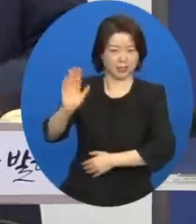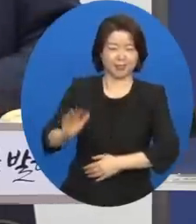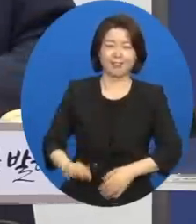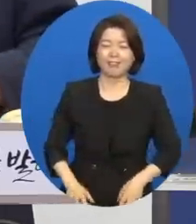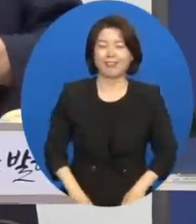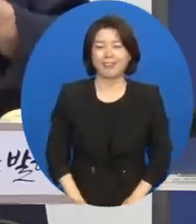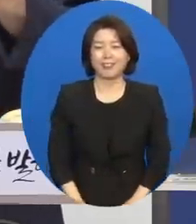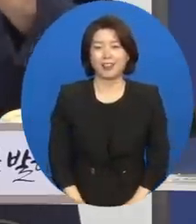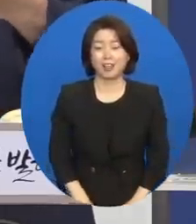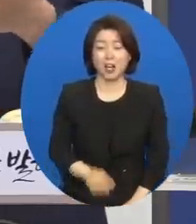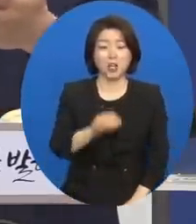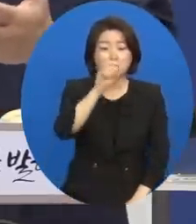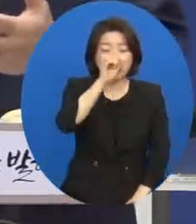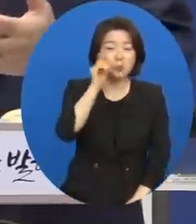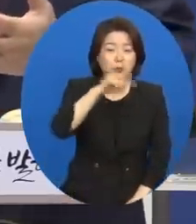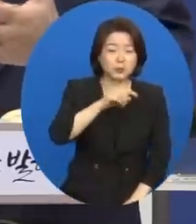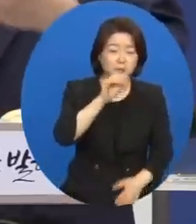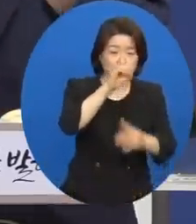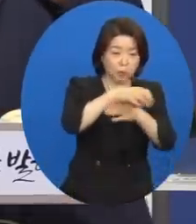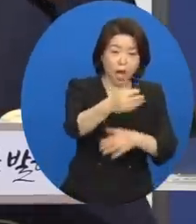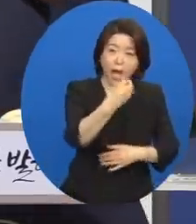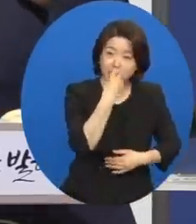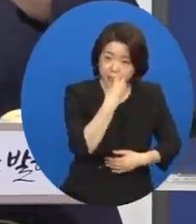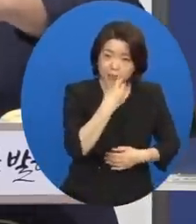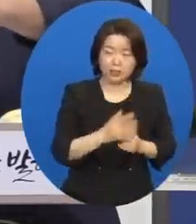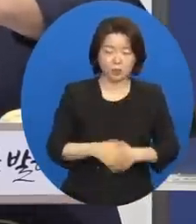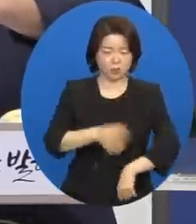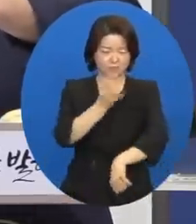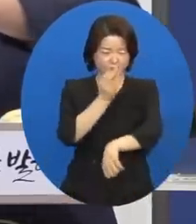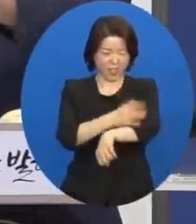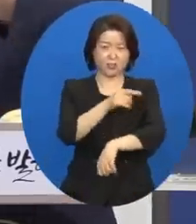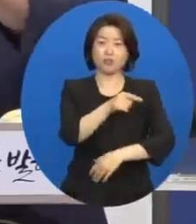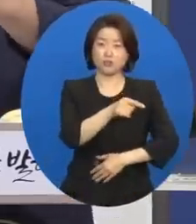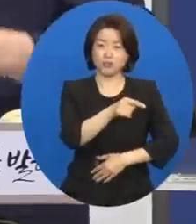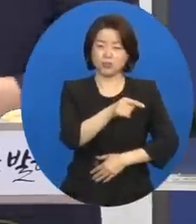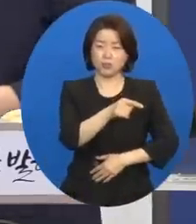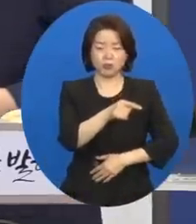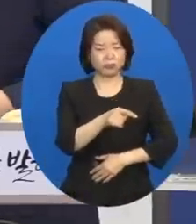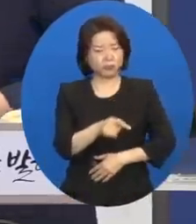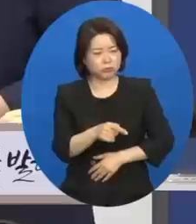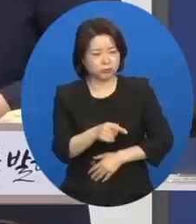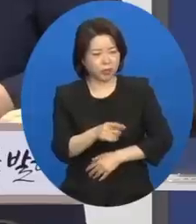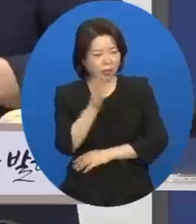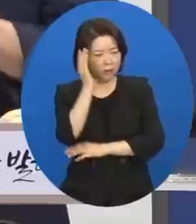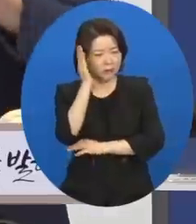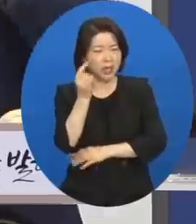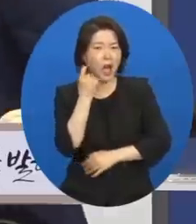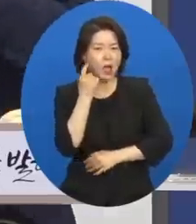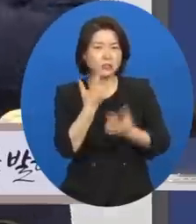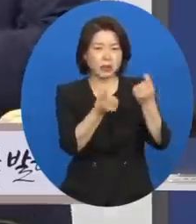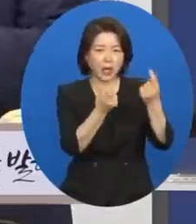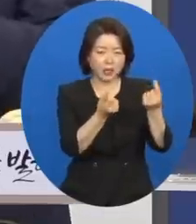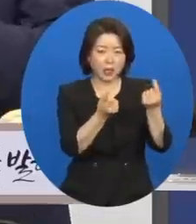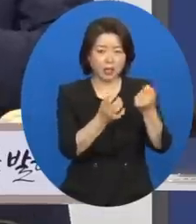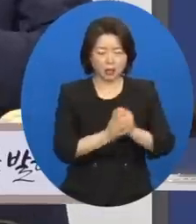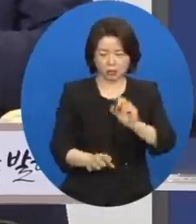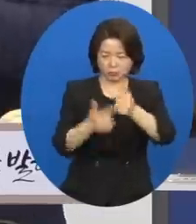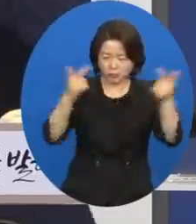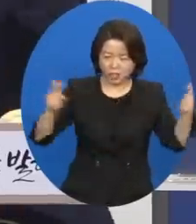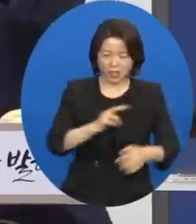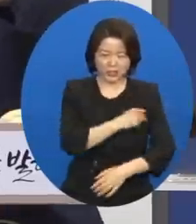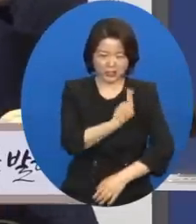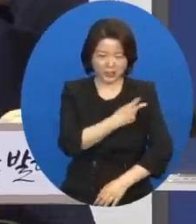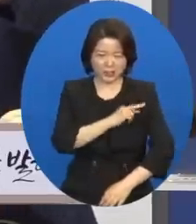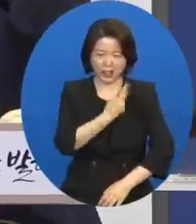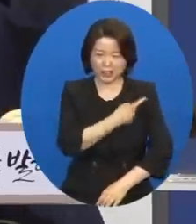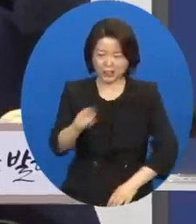뭐 선악과 이야기가 너무 단순하고 이렇게 너무 서정적으로 들리니까 별의별 잡다한 이단들이